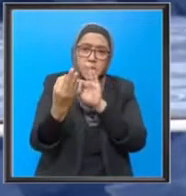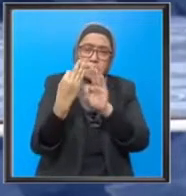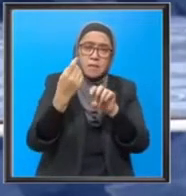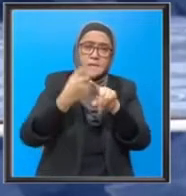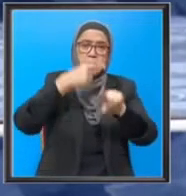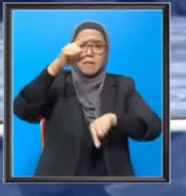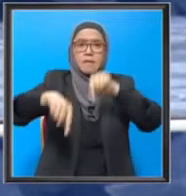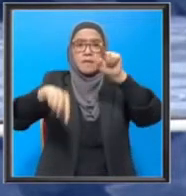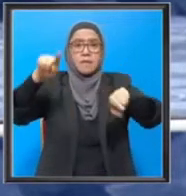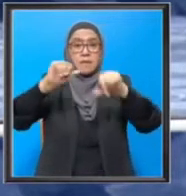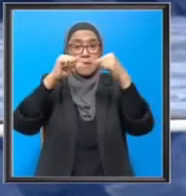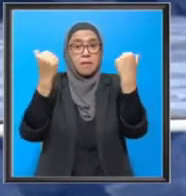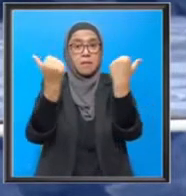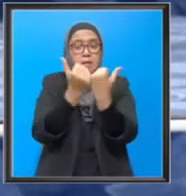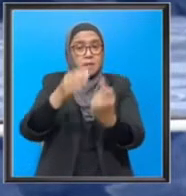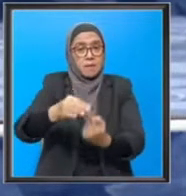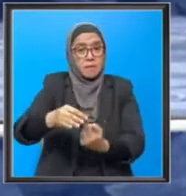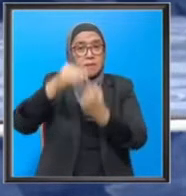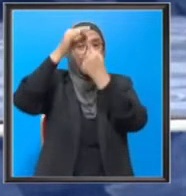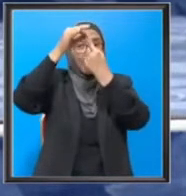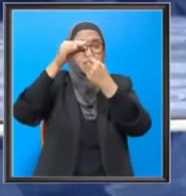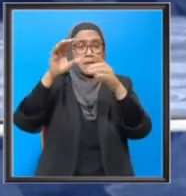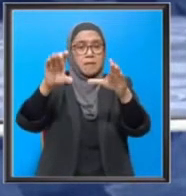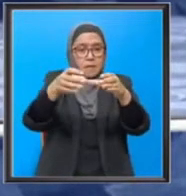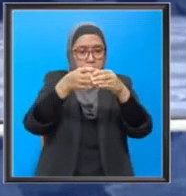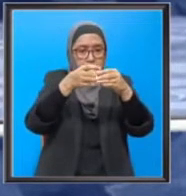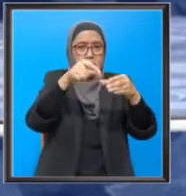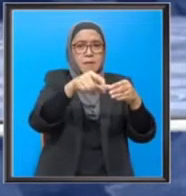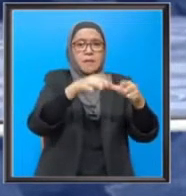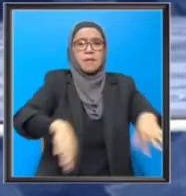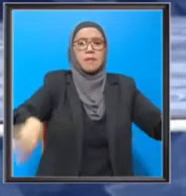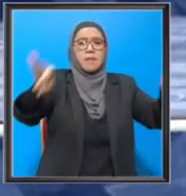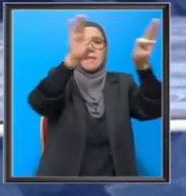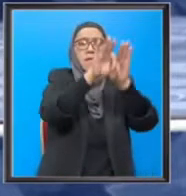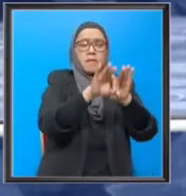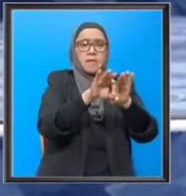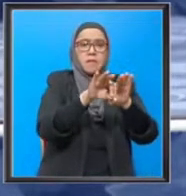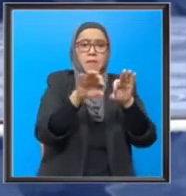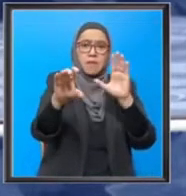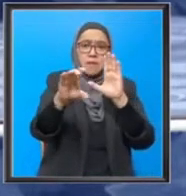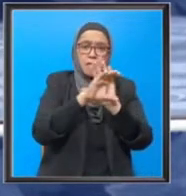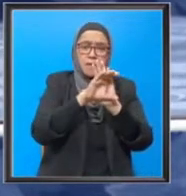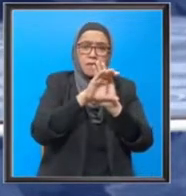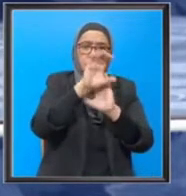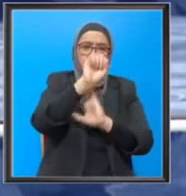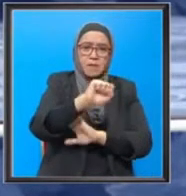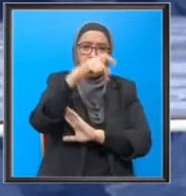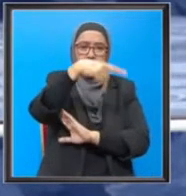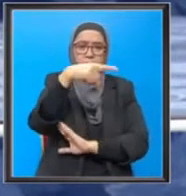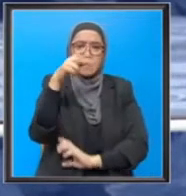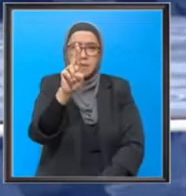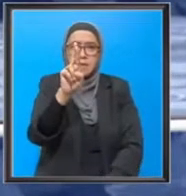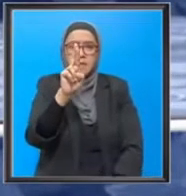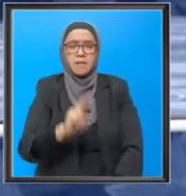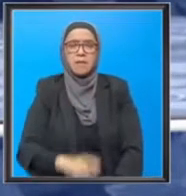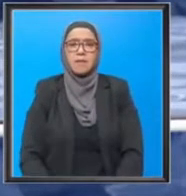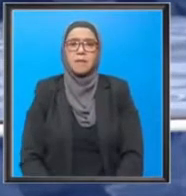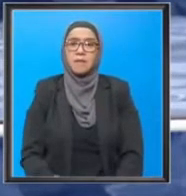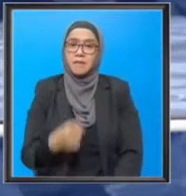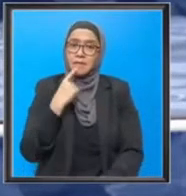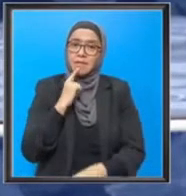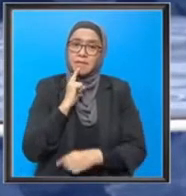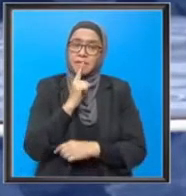jenis khususnya badan yang berkepentingan utama seperti Surajaya pilih Raya atau SPR